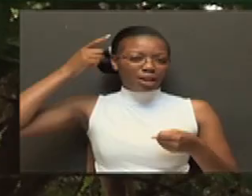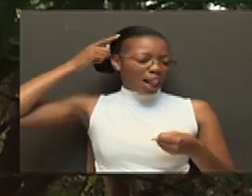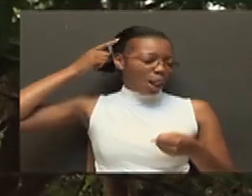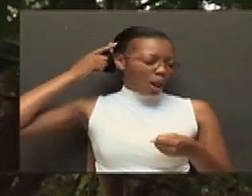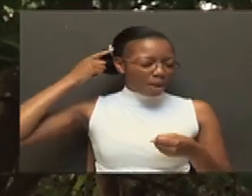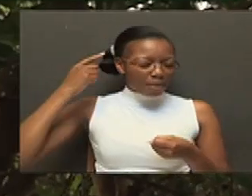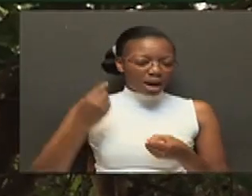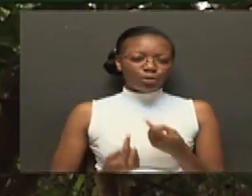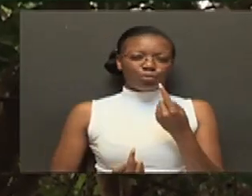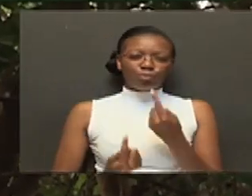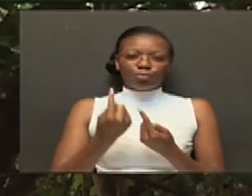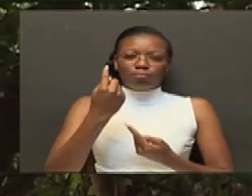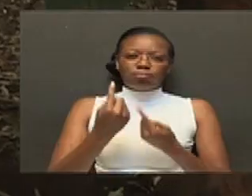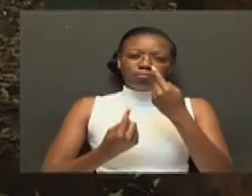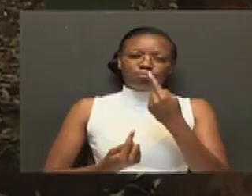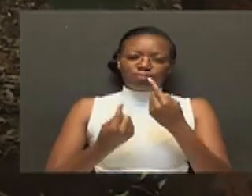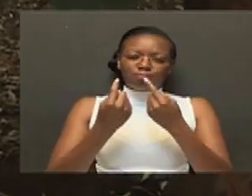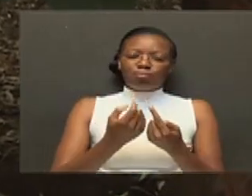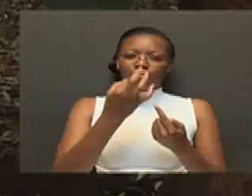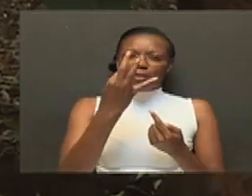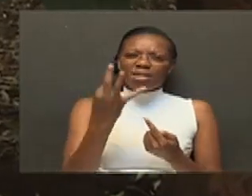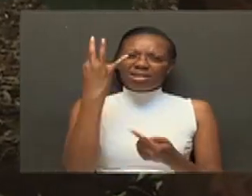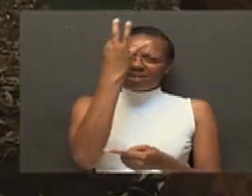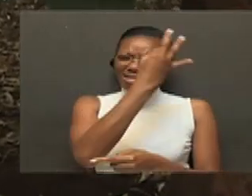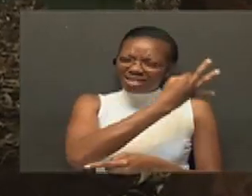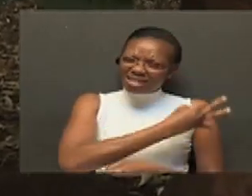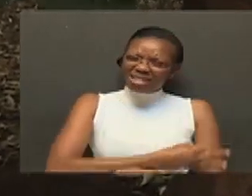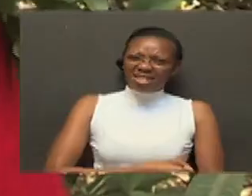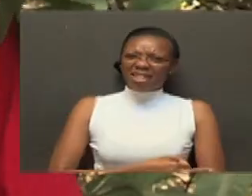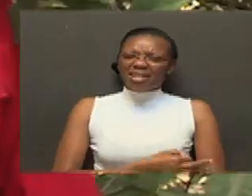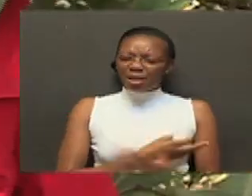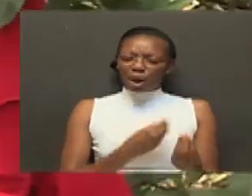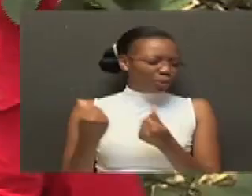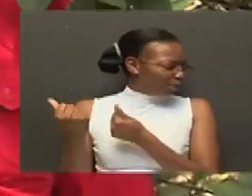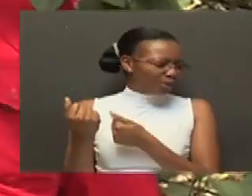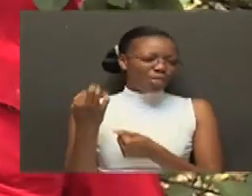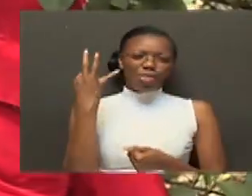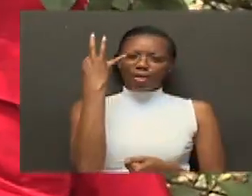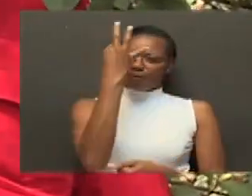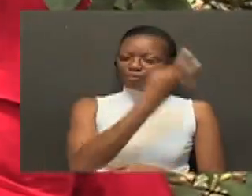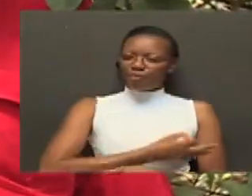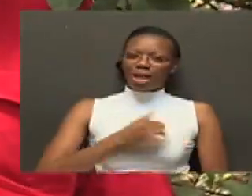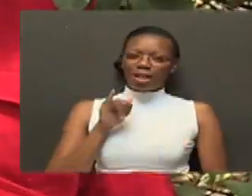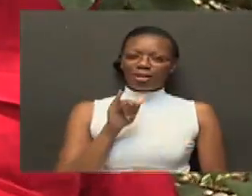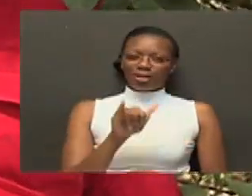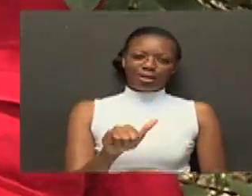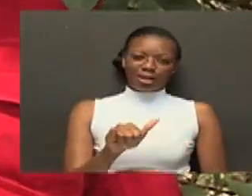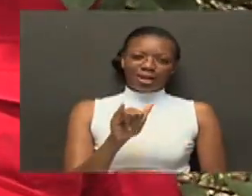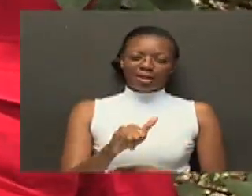yake huwaka siku tatu mfululizo bila kuzima. Hii mti kwa nyuma yangu hii inaitwa